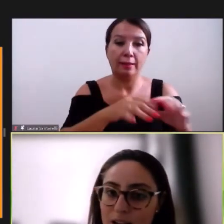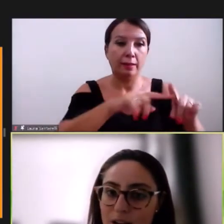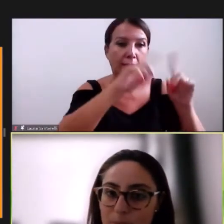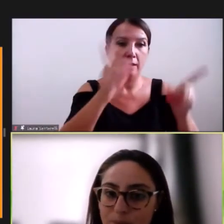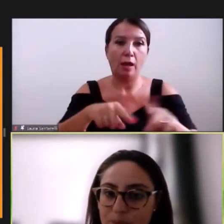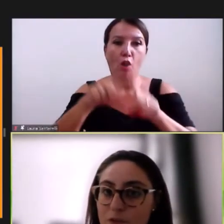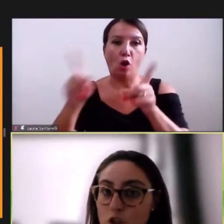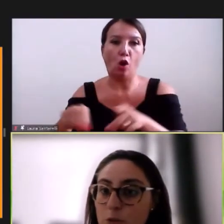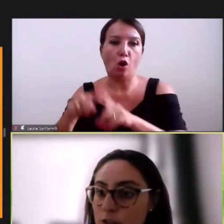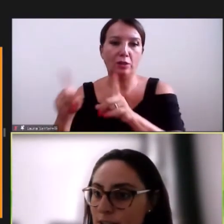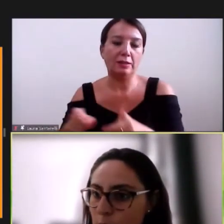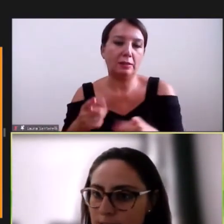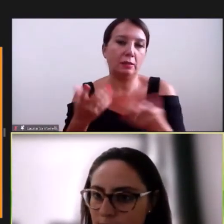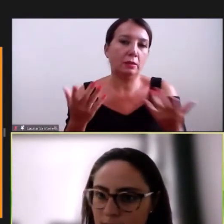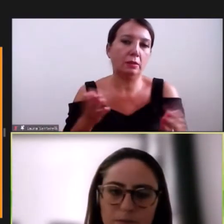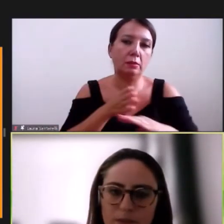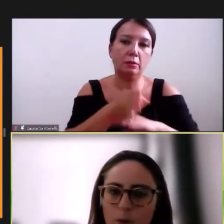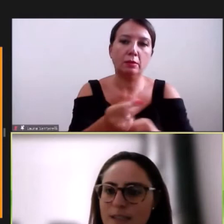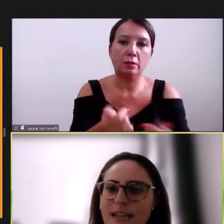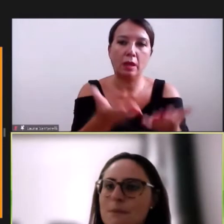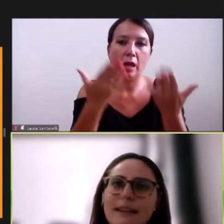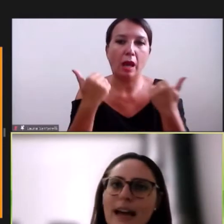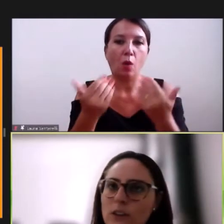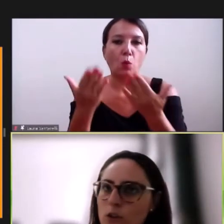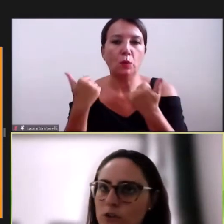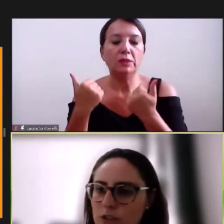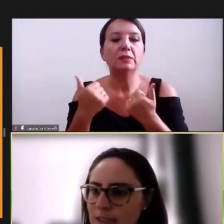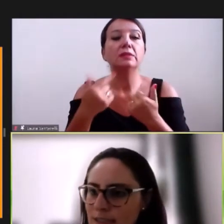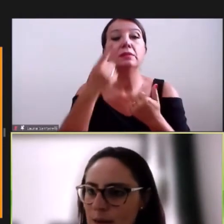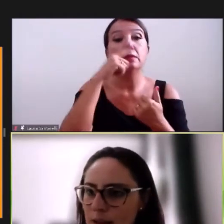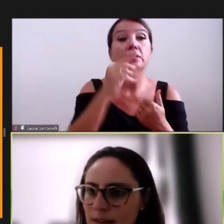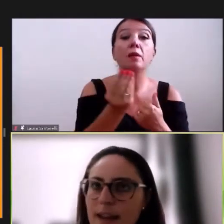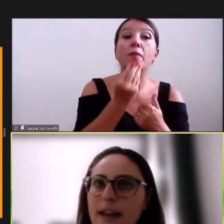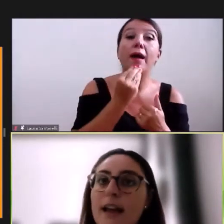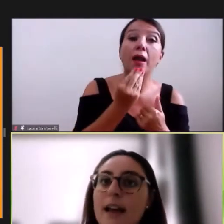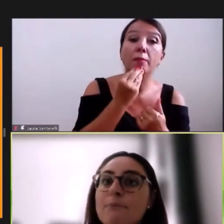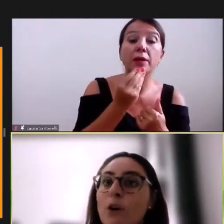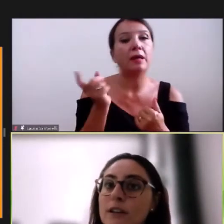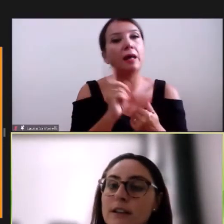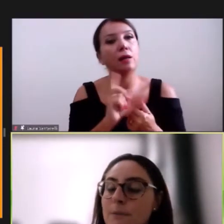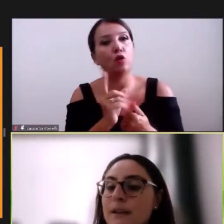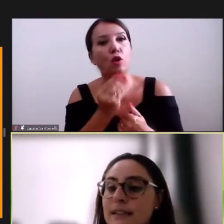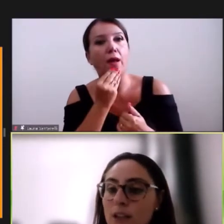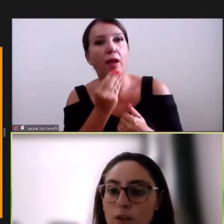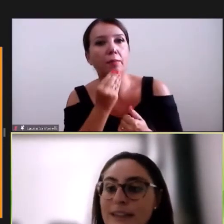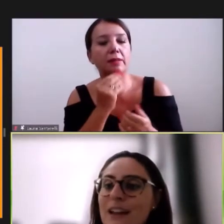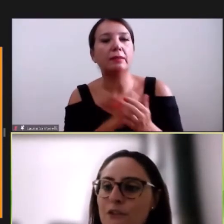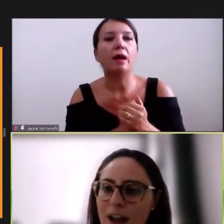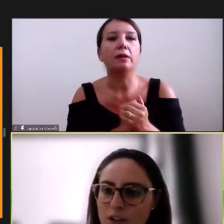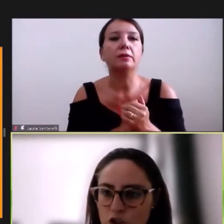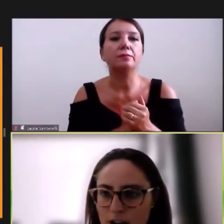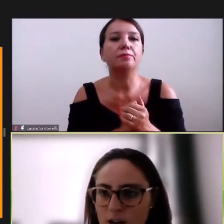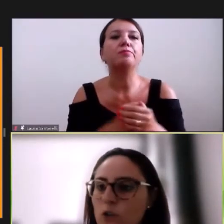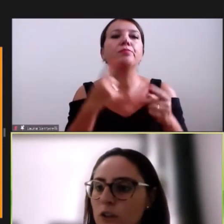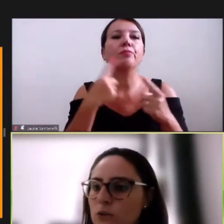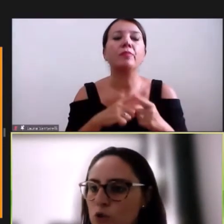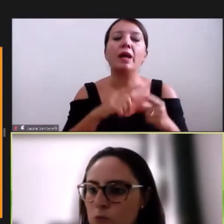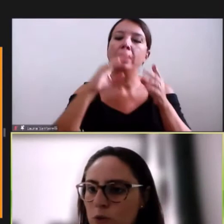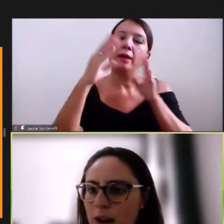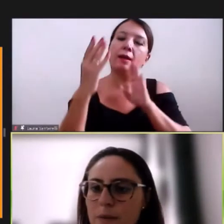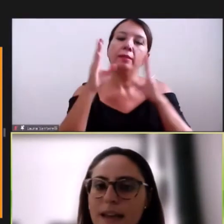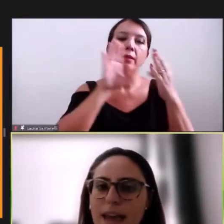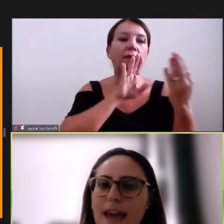quali facciamo i nostri acquisti alimentari e non, sostanzialmente. E poi rappresentano l'interfaccia con